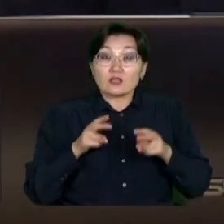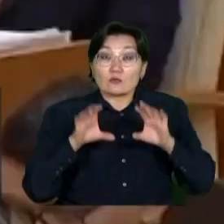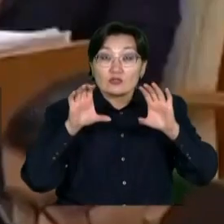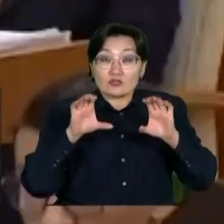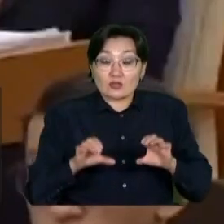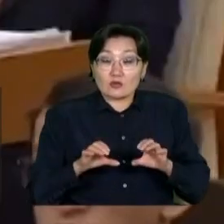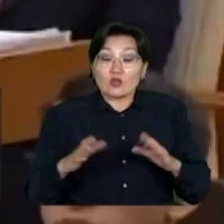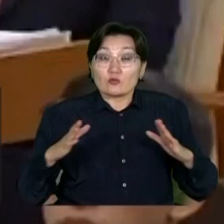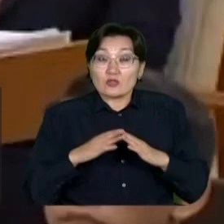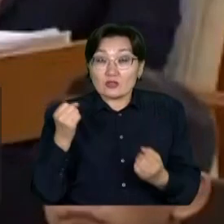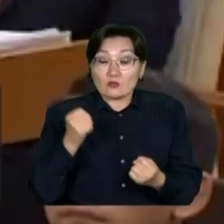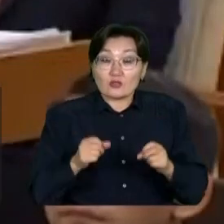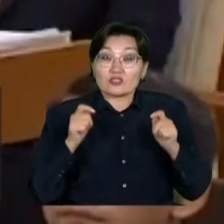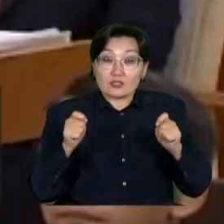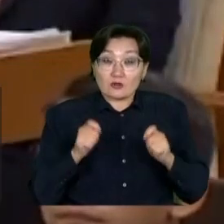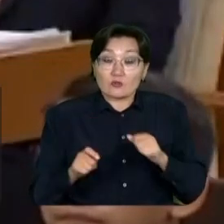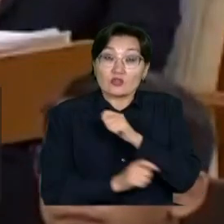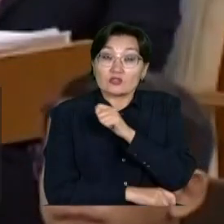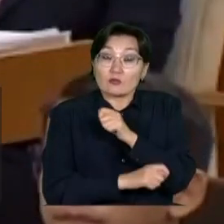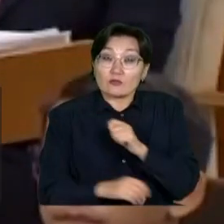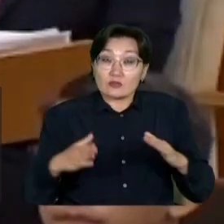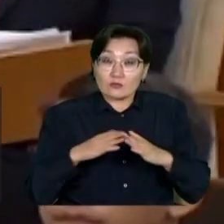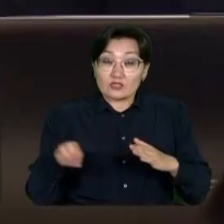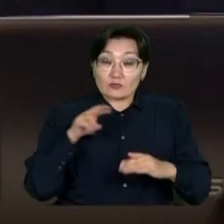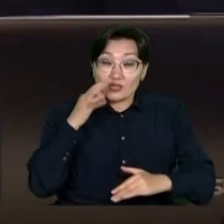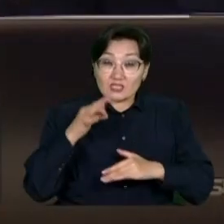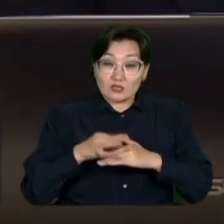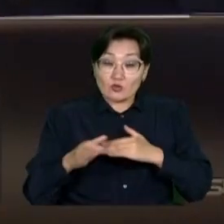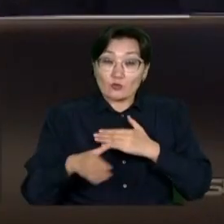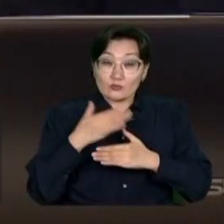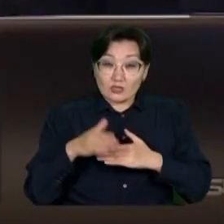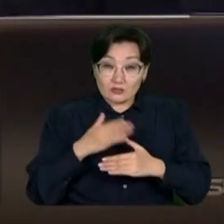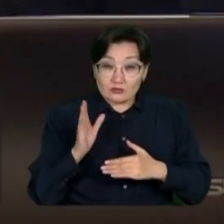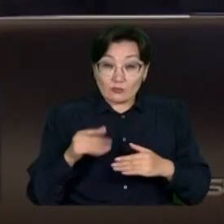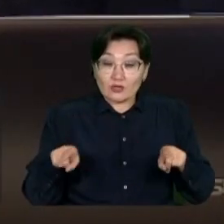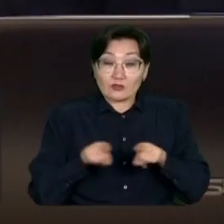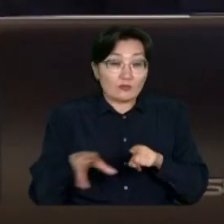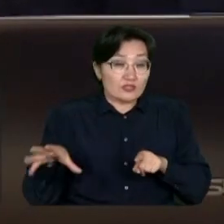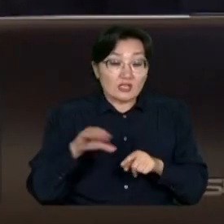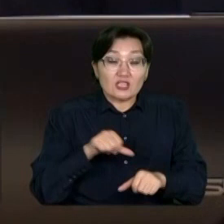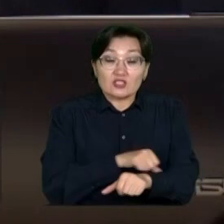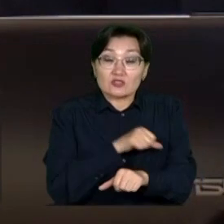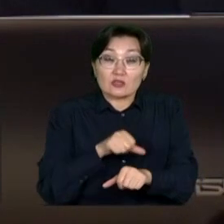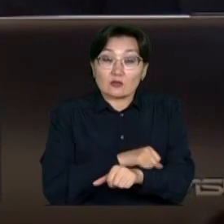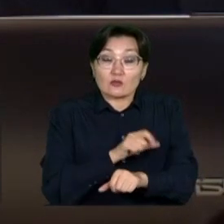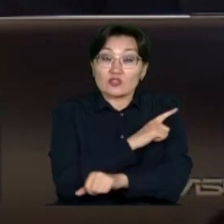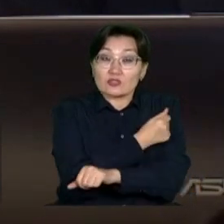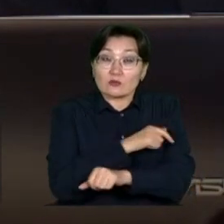үйде, көлікте, клубта, тезекшілер үйінде әкімшілік жауапкершілікке тартылады. Мұның бәрі есірткіні